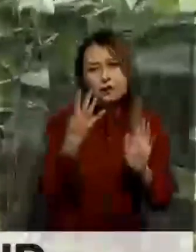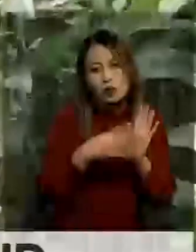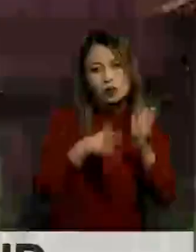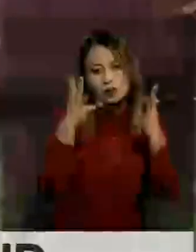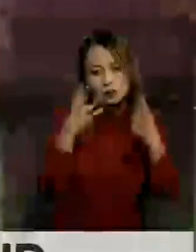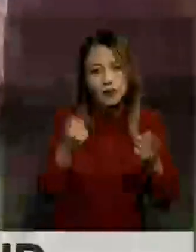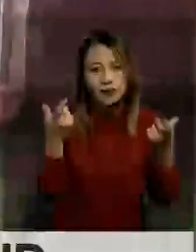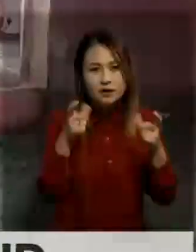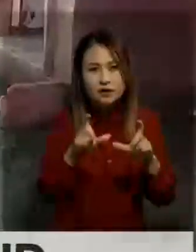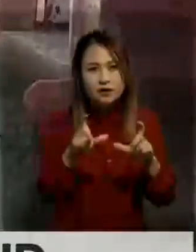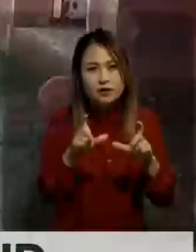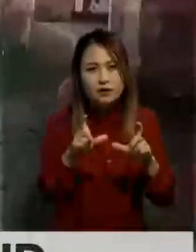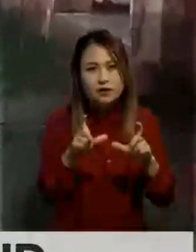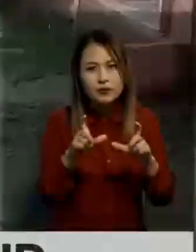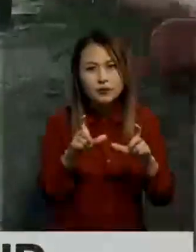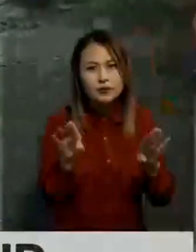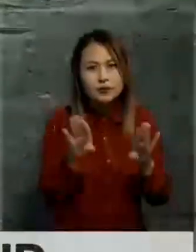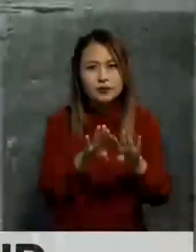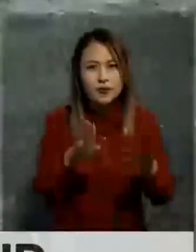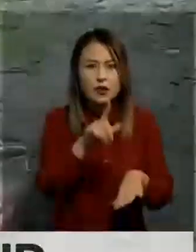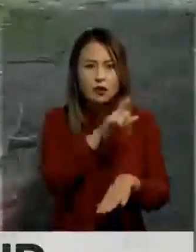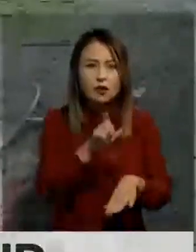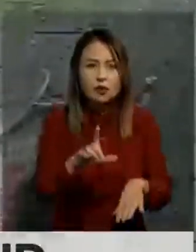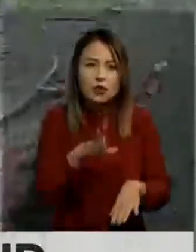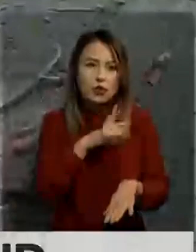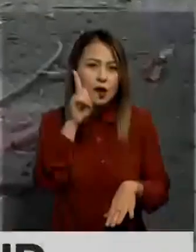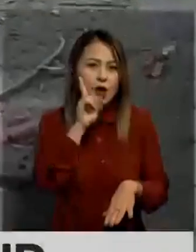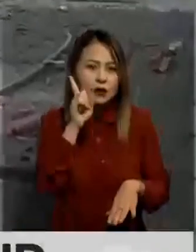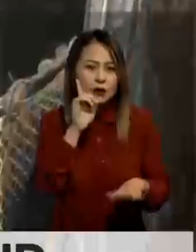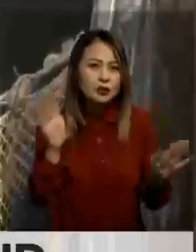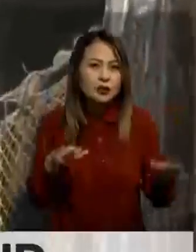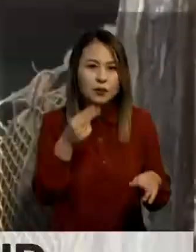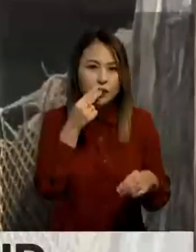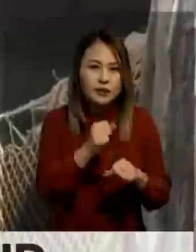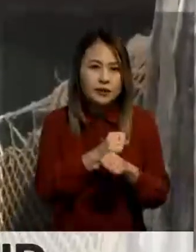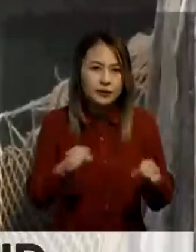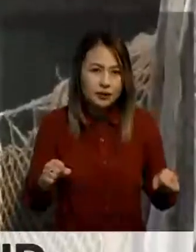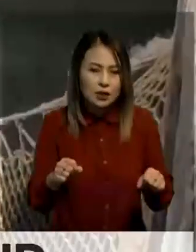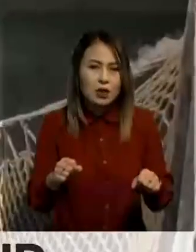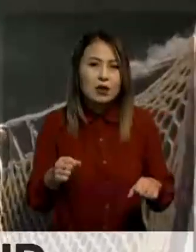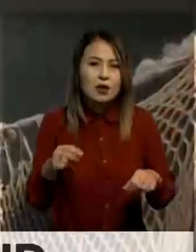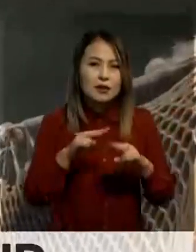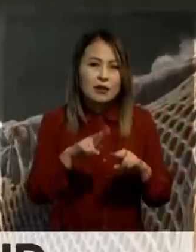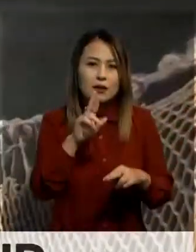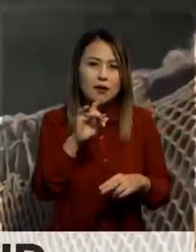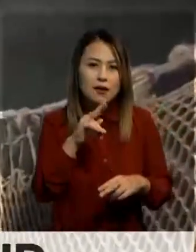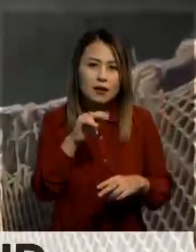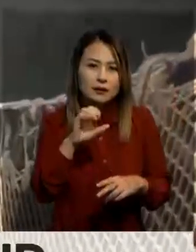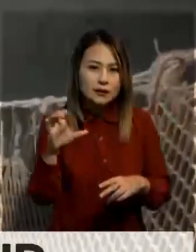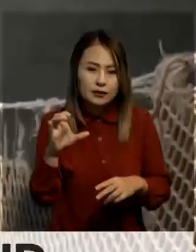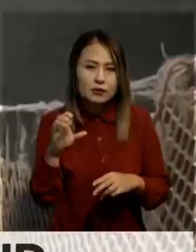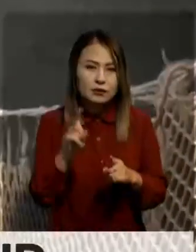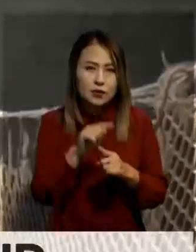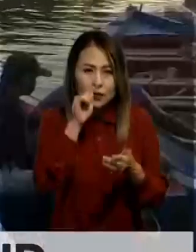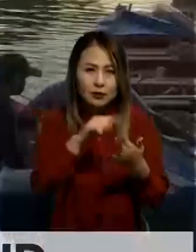күнге карантин жариялады. Құзырлы органдар адамдарды әзірге құстың етін жемеуге шақырып әлек. Ел астанасы Каракаста